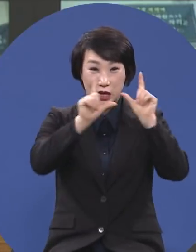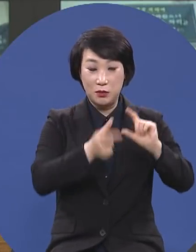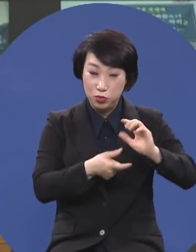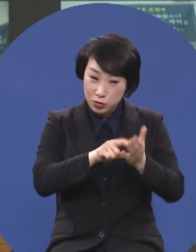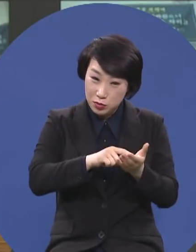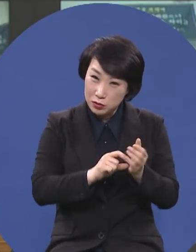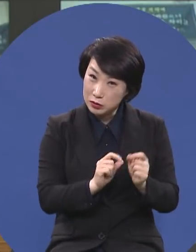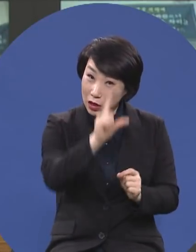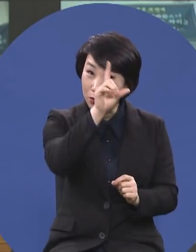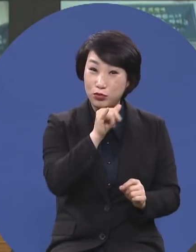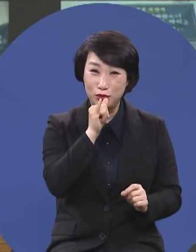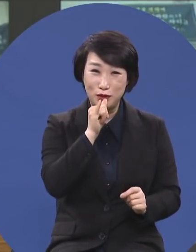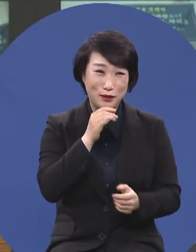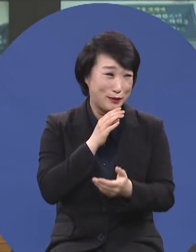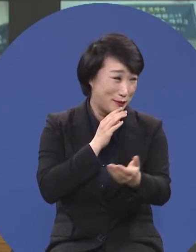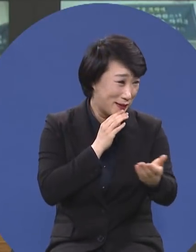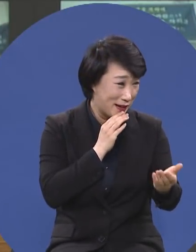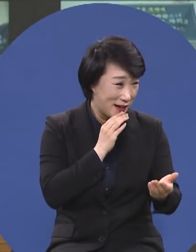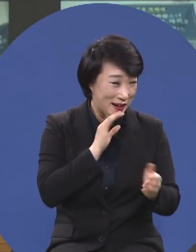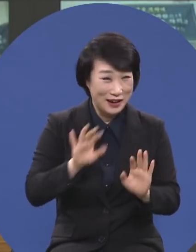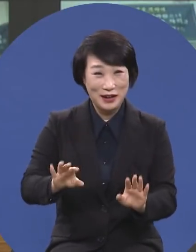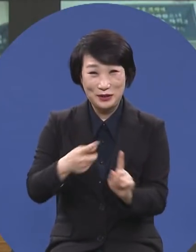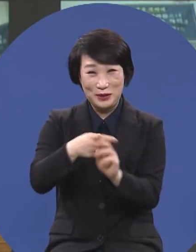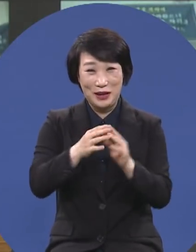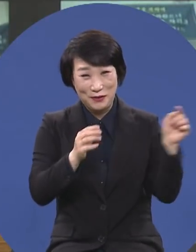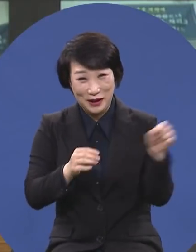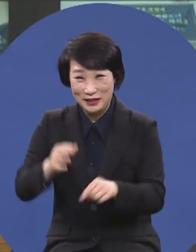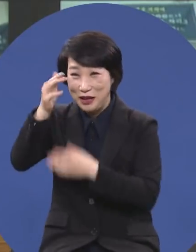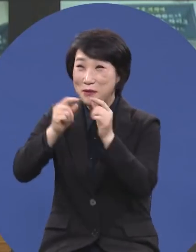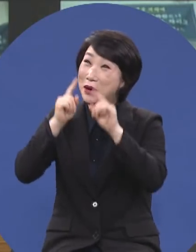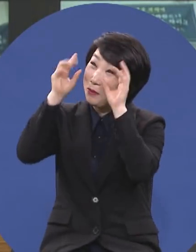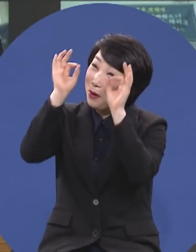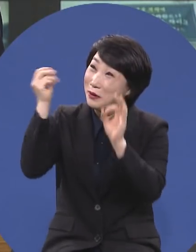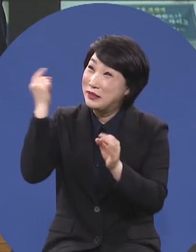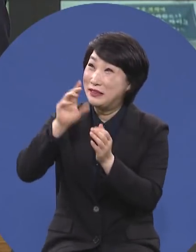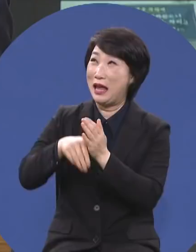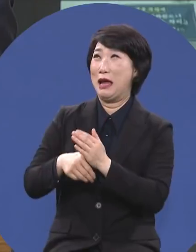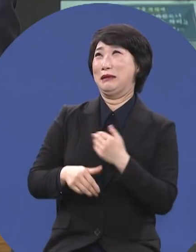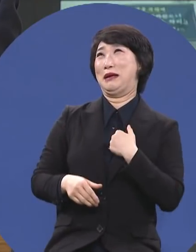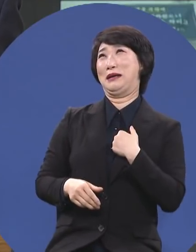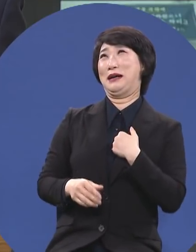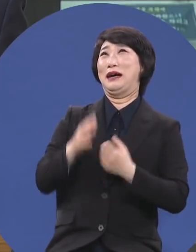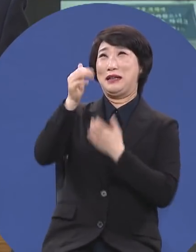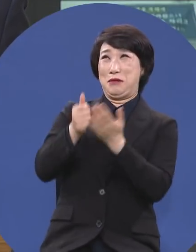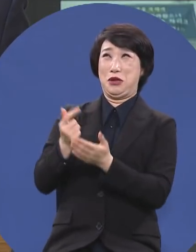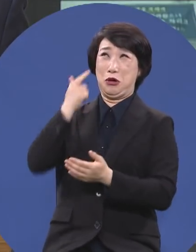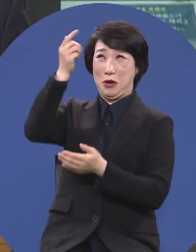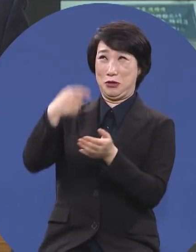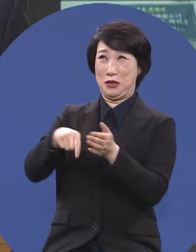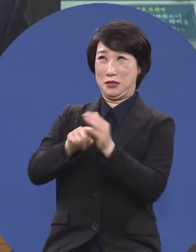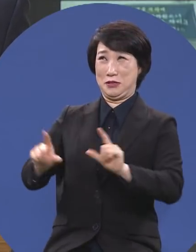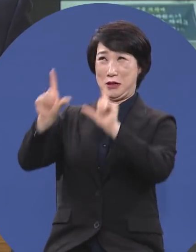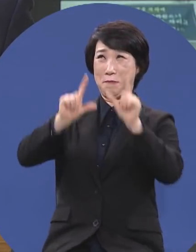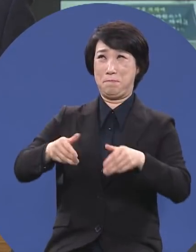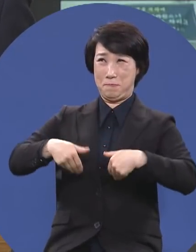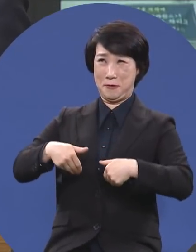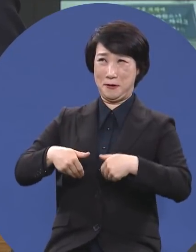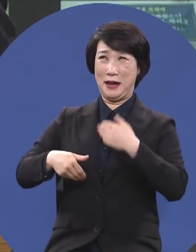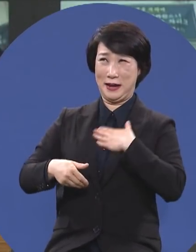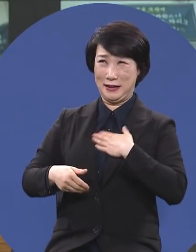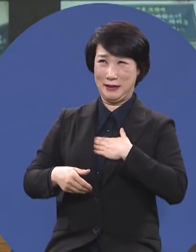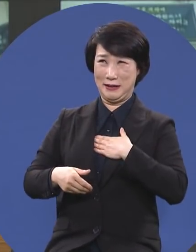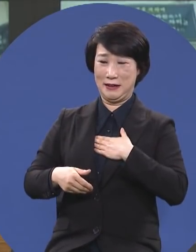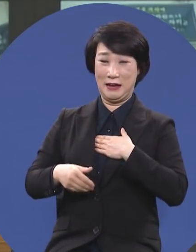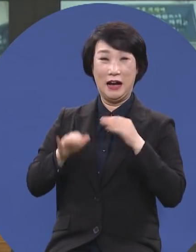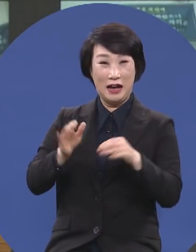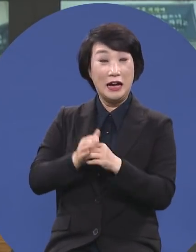거의 그러면서 교회 와서 말씀 들을 때만 내가 하나님 영광을 위해 살아야 한다는